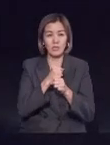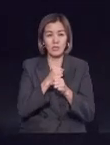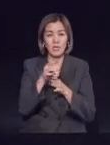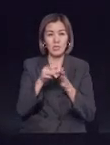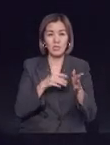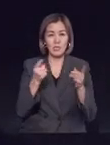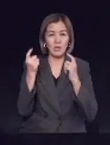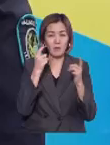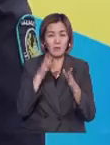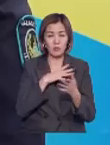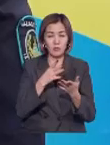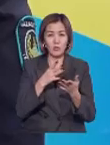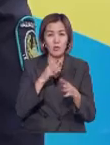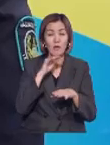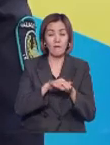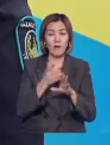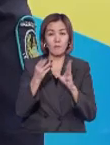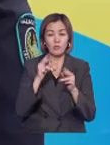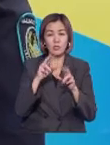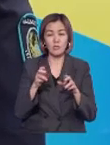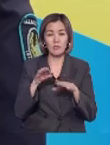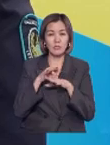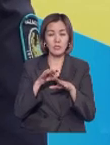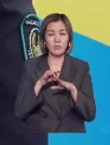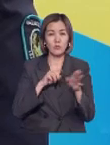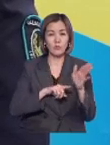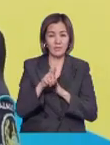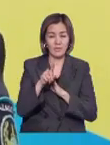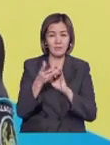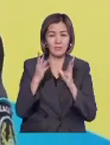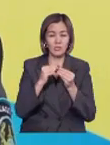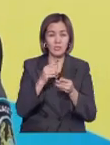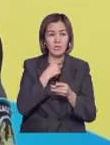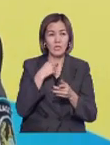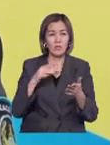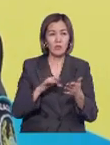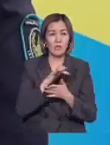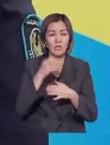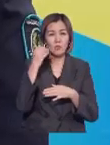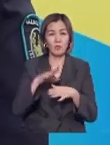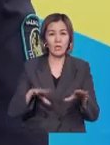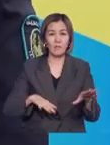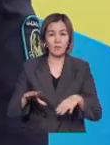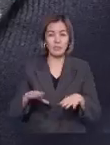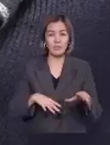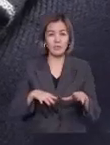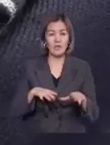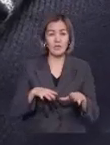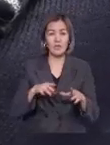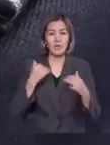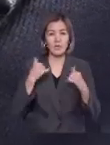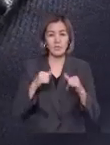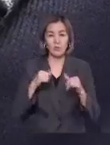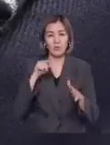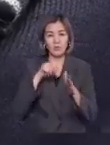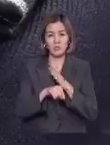келіп түскен болатын. Аталған факті бойынша жедел іздестіру шаралары нәтижесінде Талдықорған қаласының орталық базарында орналасқан дәмханалардың